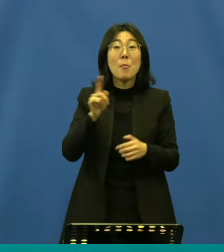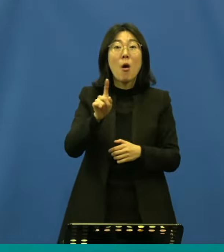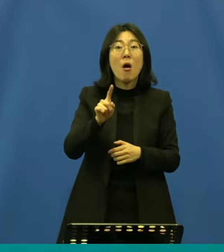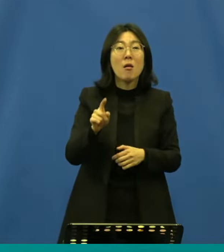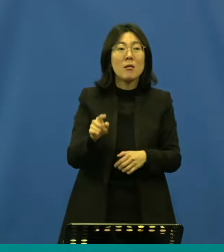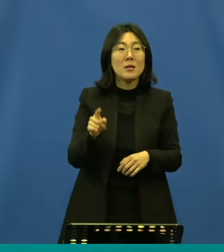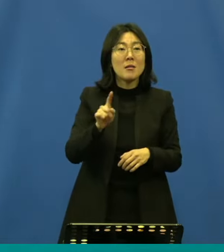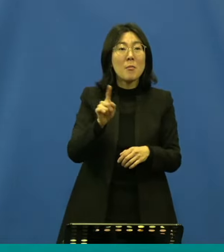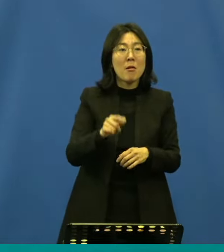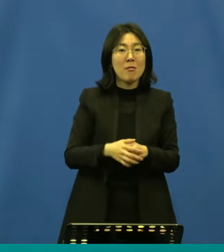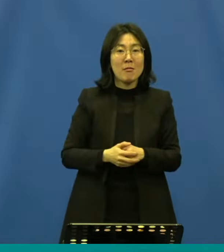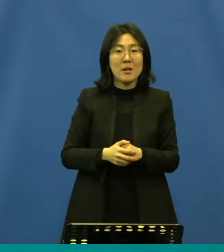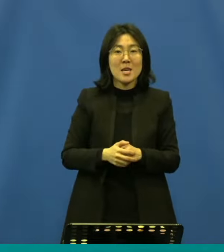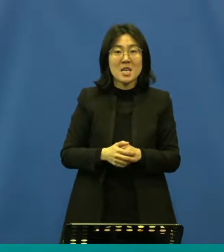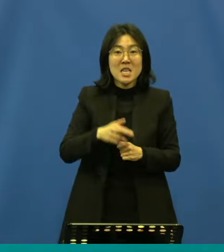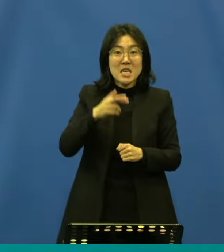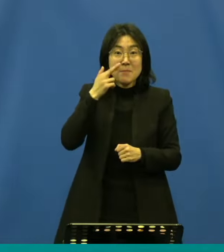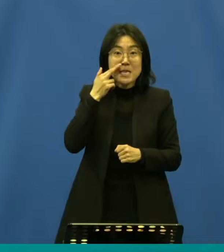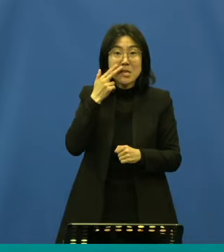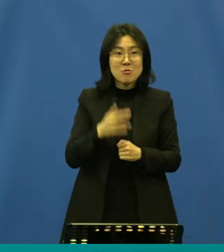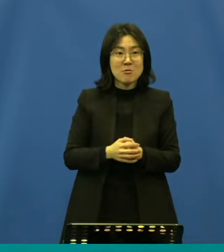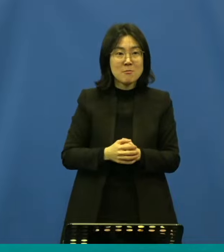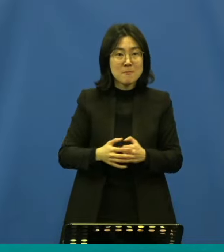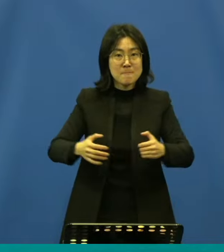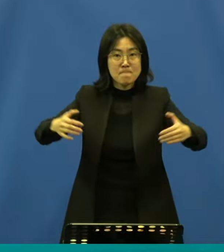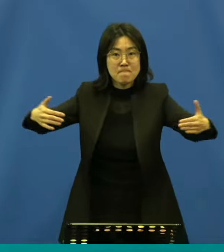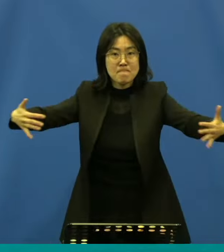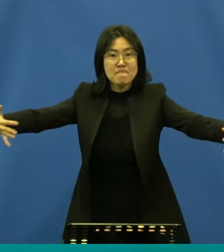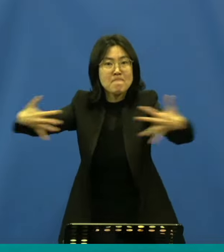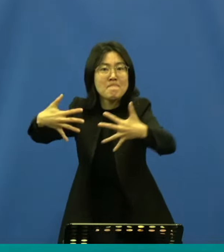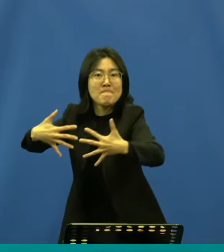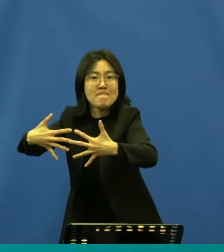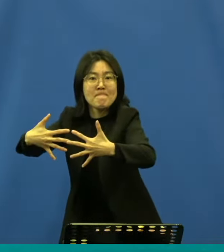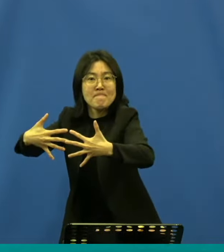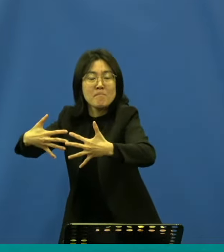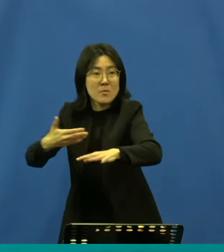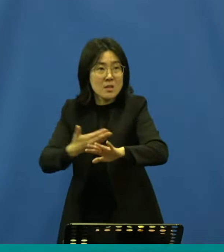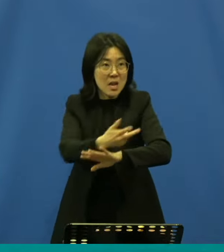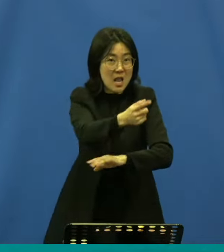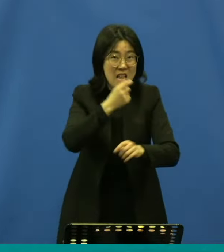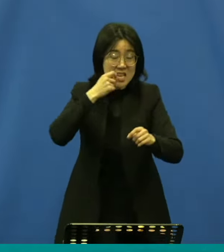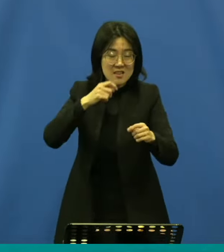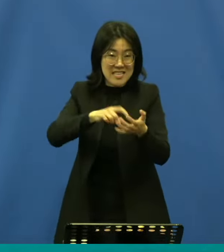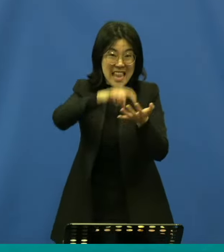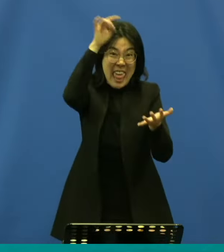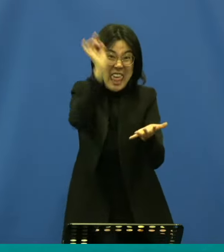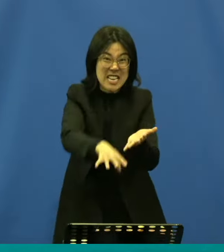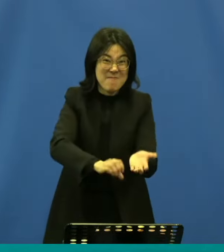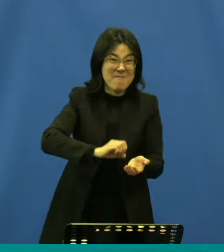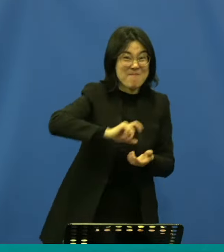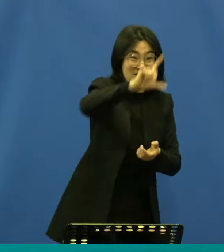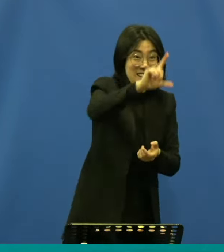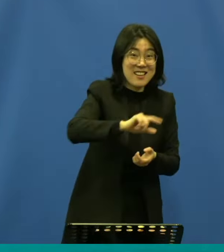우리 교회 사랑해야죠. 그런데 우리 교회만, 여러분, 그럼 이단으로 가는 거예요.